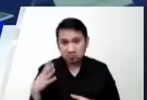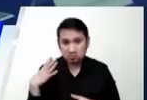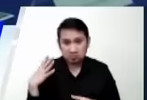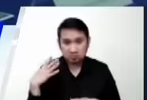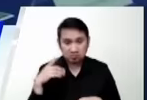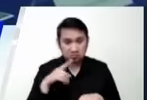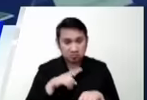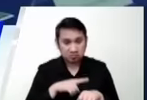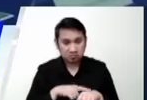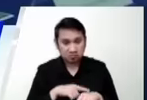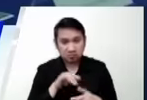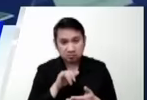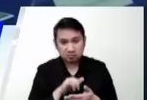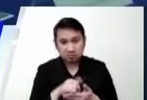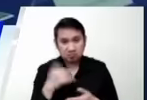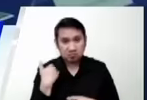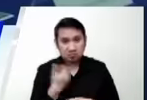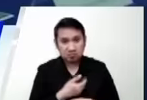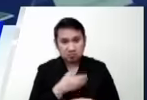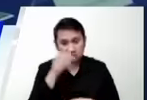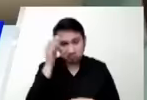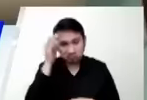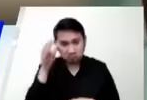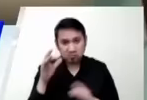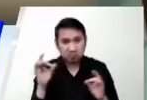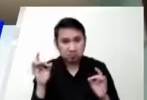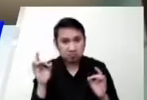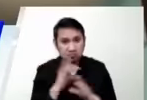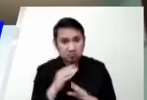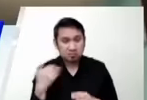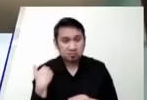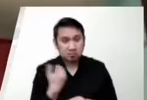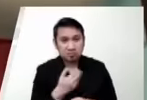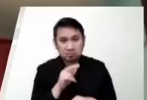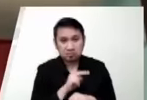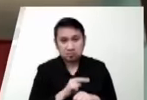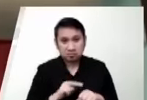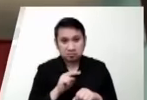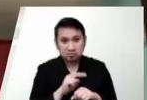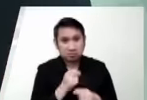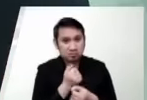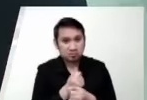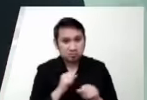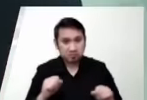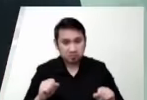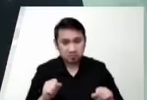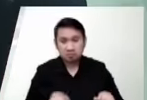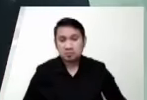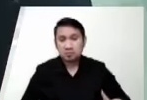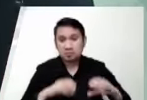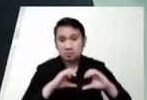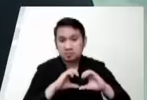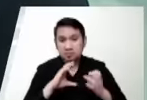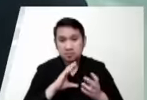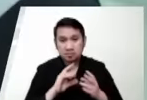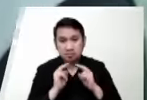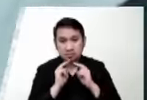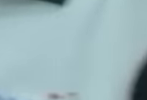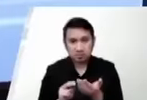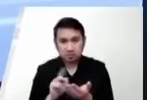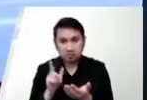ang konsepto kasi they are threat to our national security. Para sa GMA Integrated News, Mariz Umali Nakatutok, 24 oras.